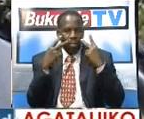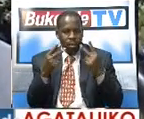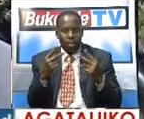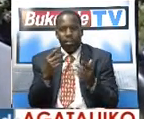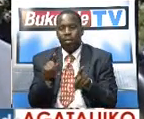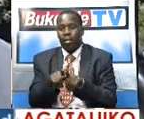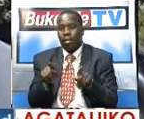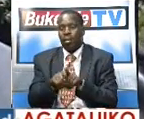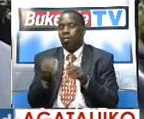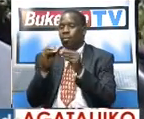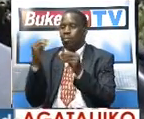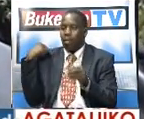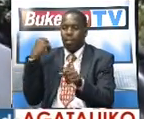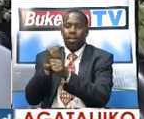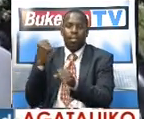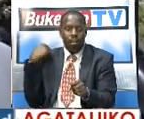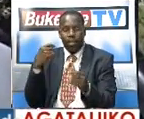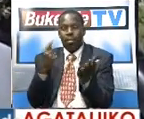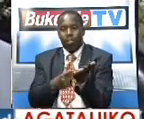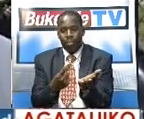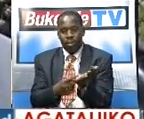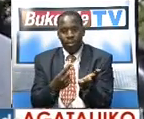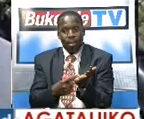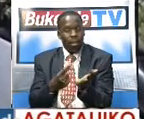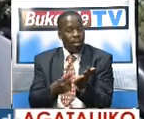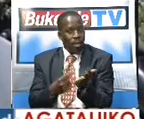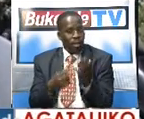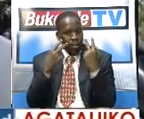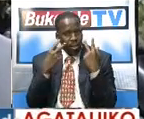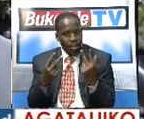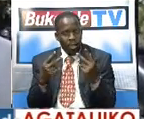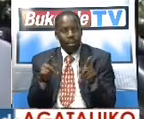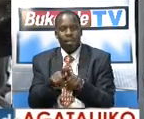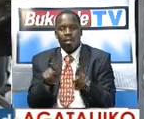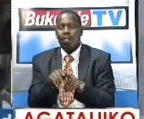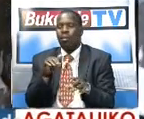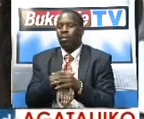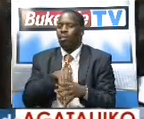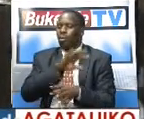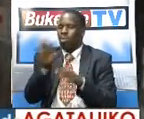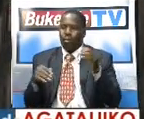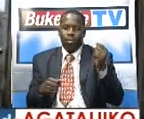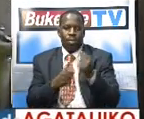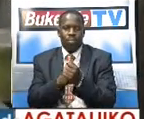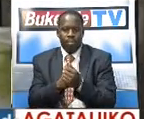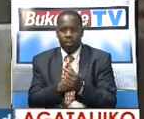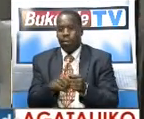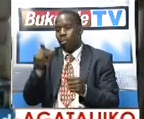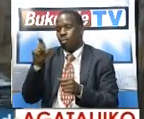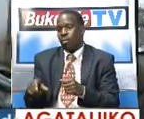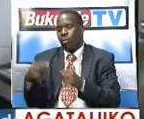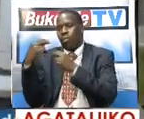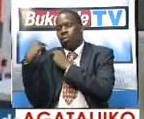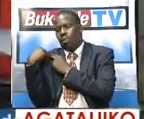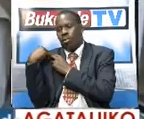As brothers and sisters of Uganda, we will never get tired of assisting Uganda. akulira eddwaliro lino Dr.